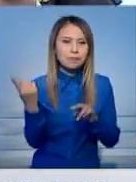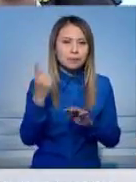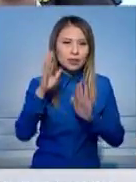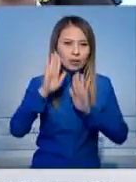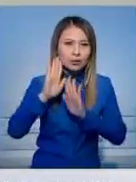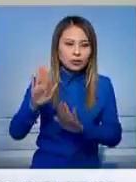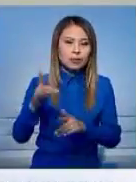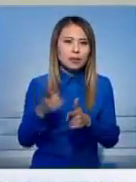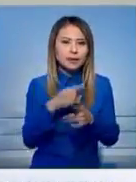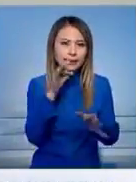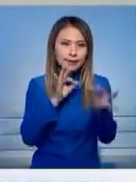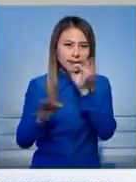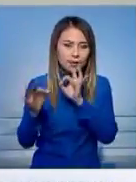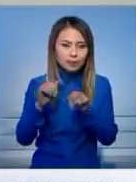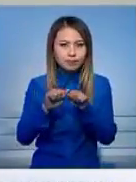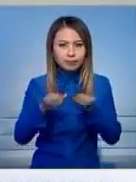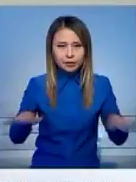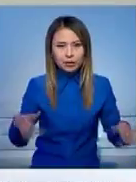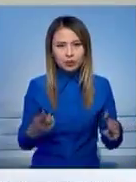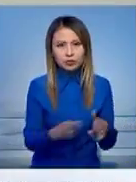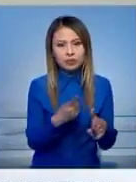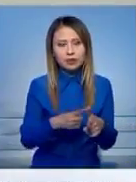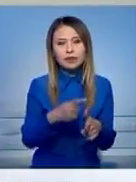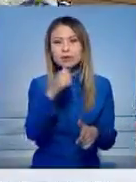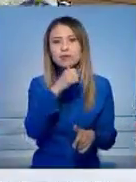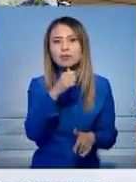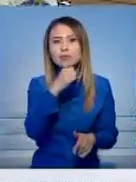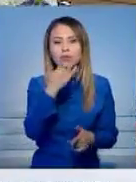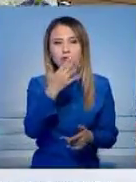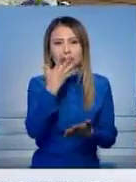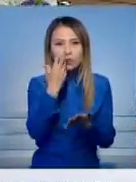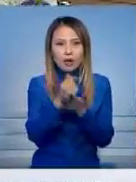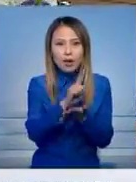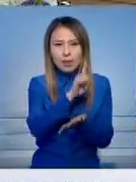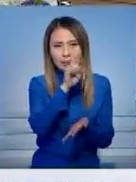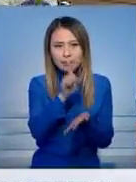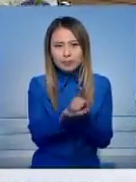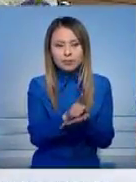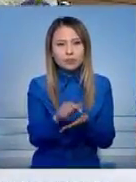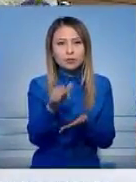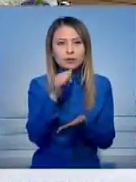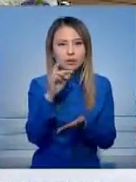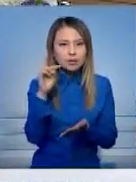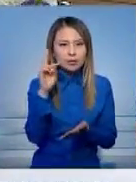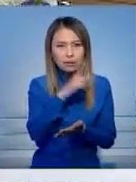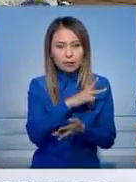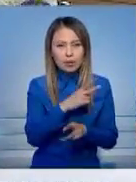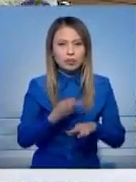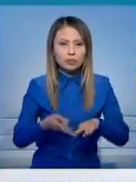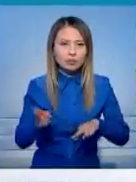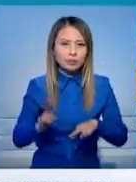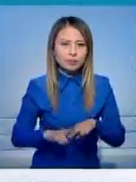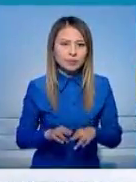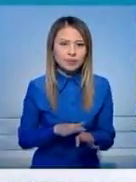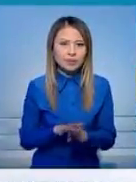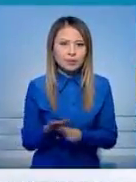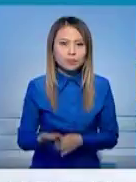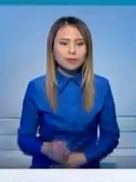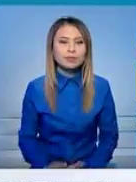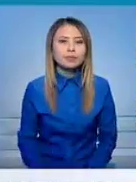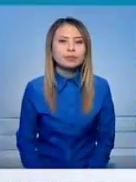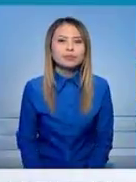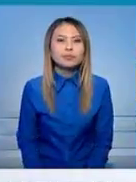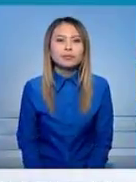орынбасары дәрі-дәрмек тарататын мекеме жұмысын сынға алып, өзіне жүктелген міндетті дұрыс атқармай отырғанын алға тартты.